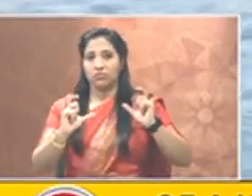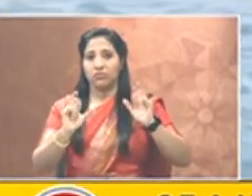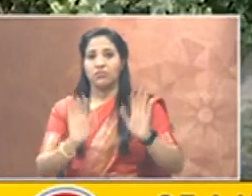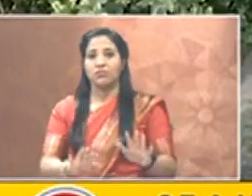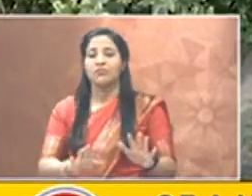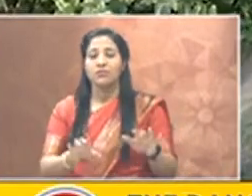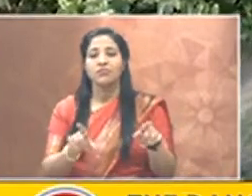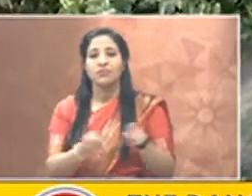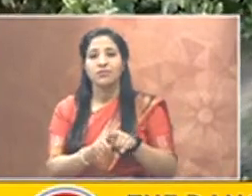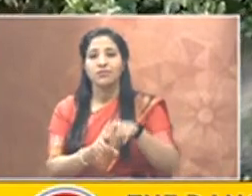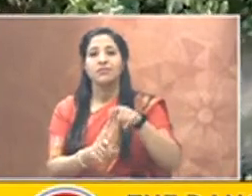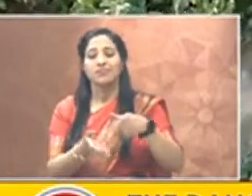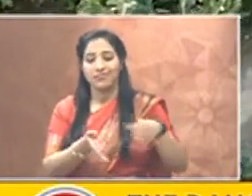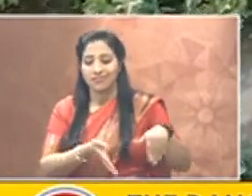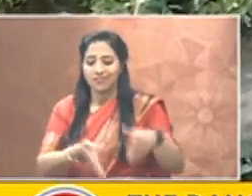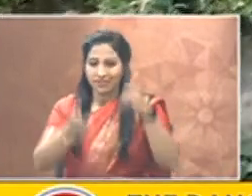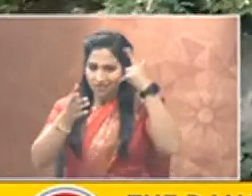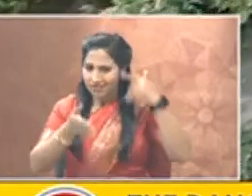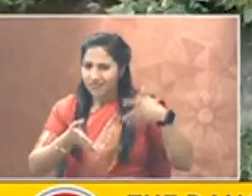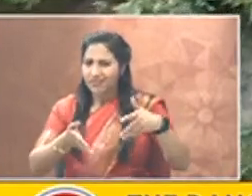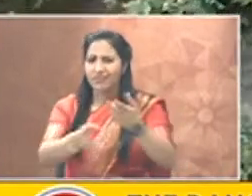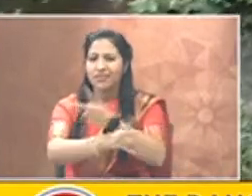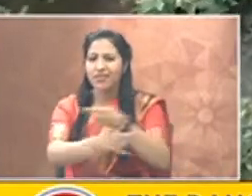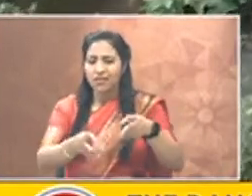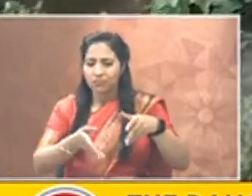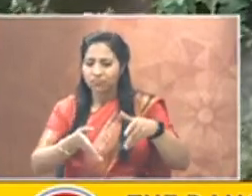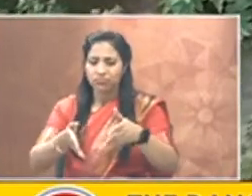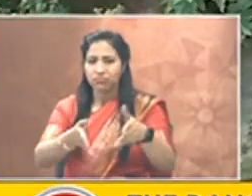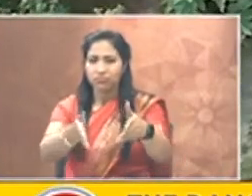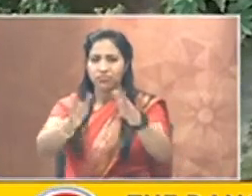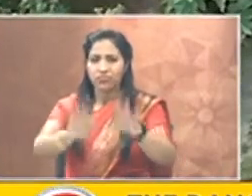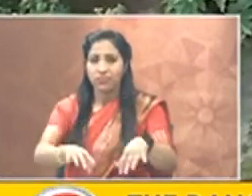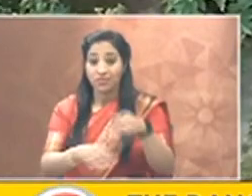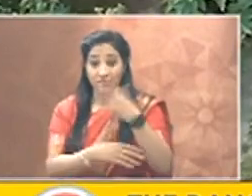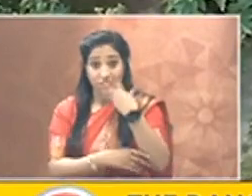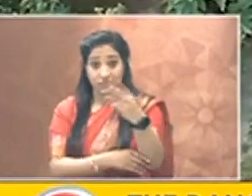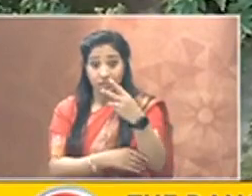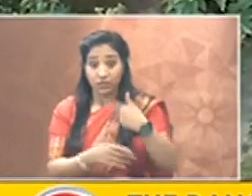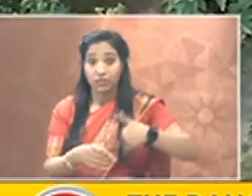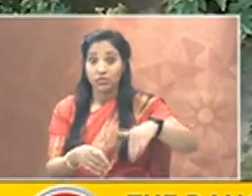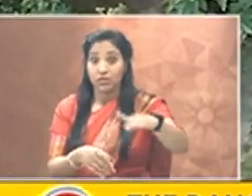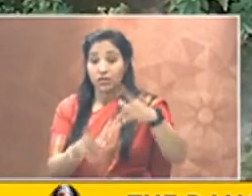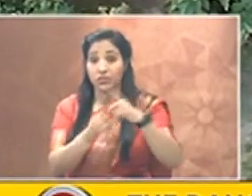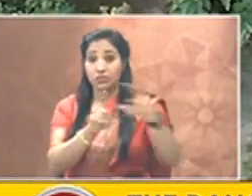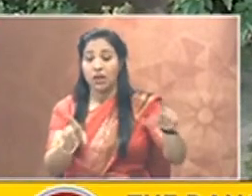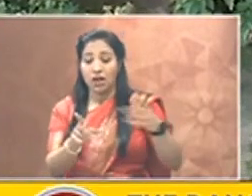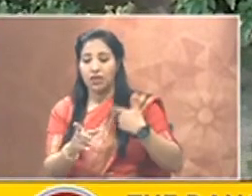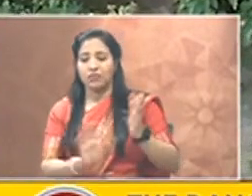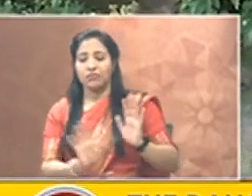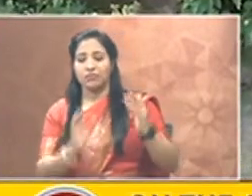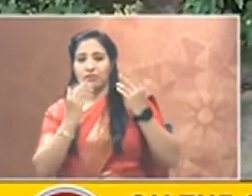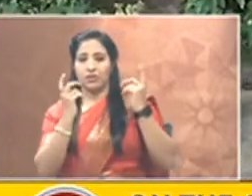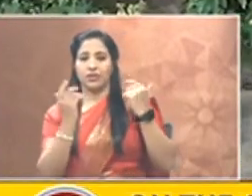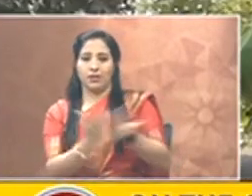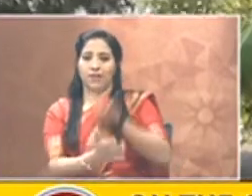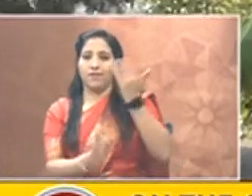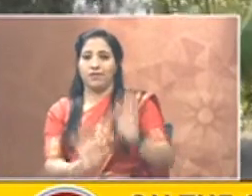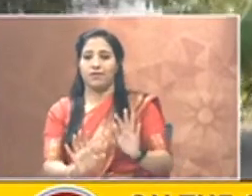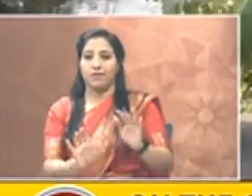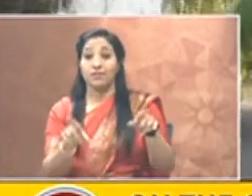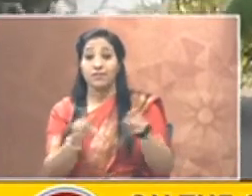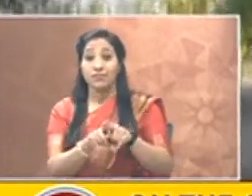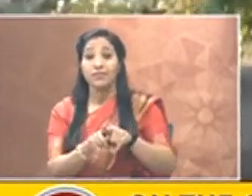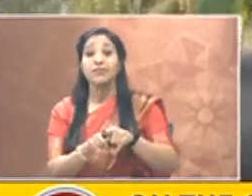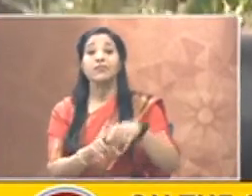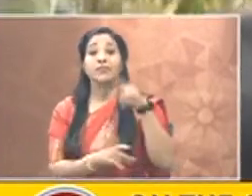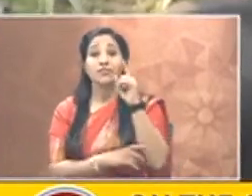हैं। जिन रास्तों से हाथी गुजरते हैं, उधर जाने का खतरा टल जाता है। इससे